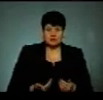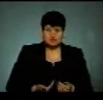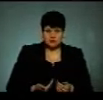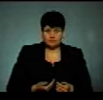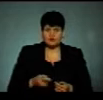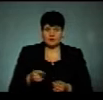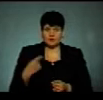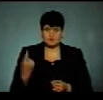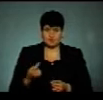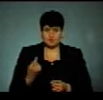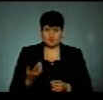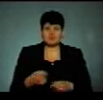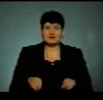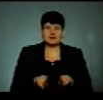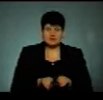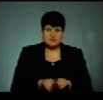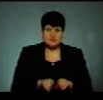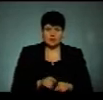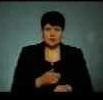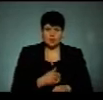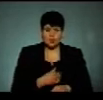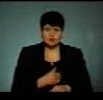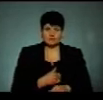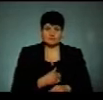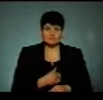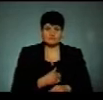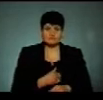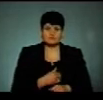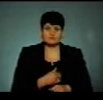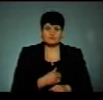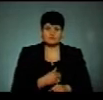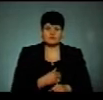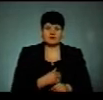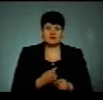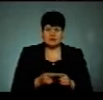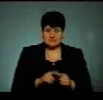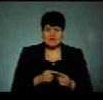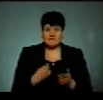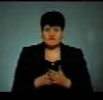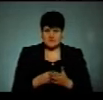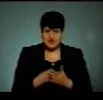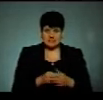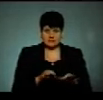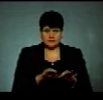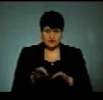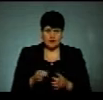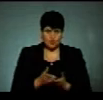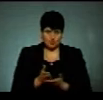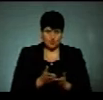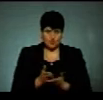в Тернопільській області, так само хочуть. Тобто це вартість транспортування, йде на